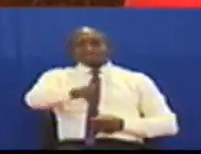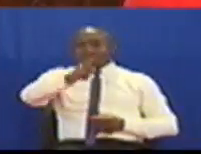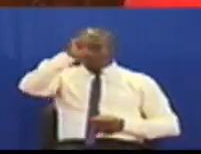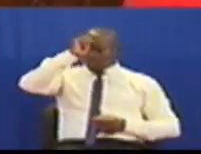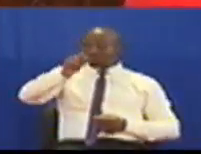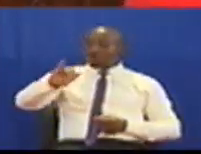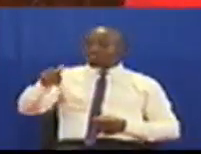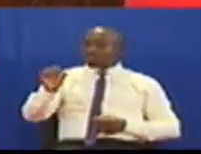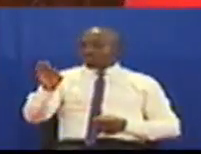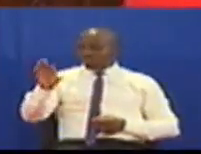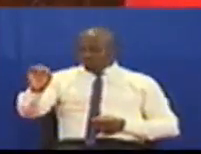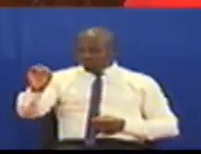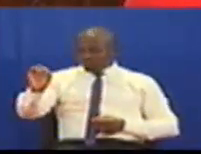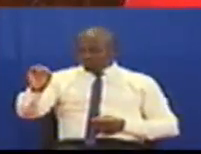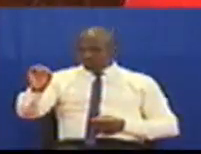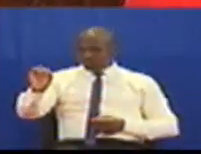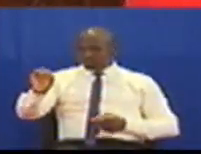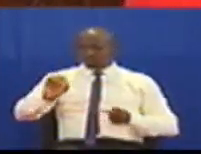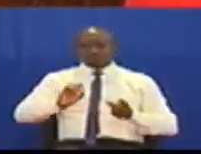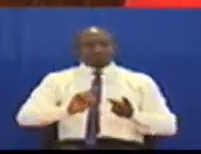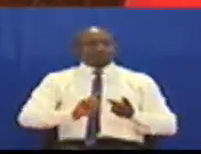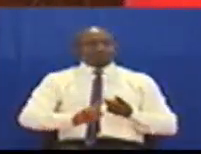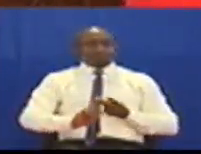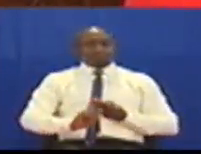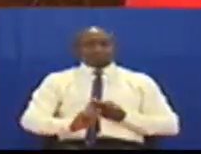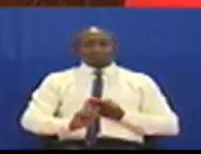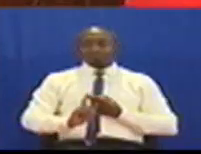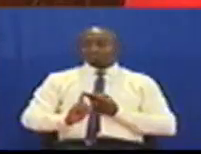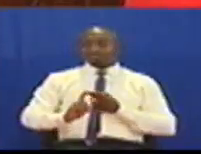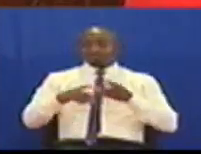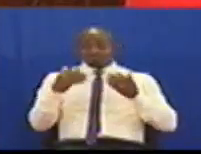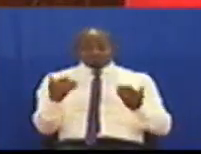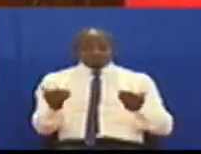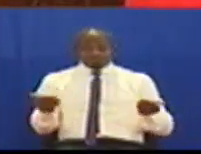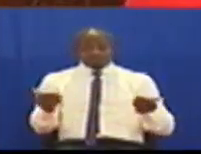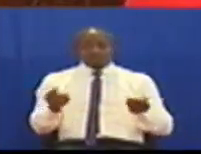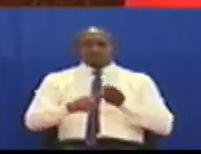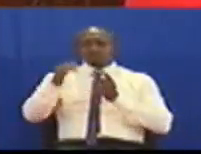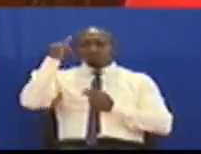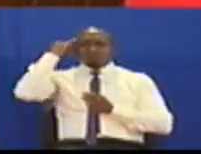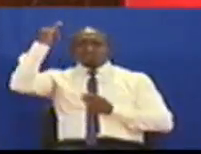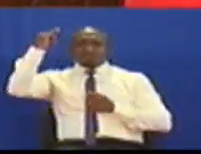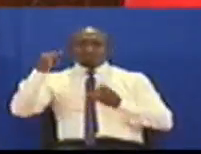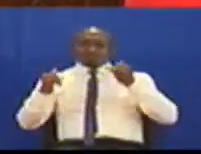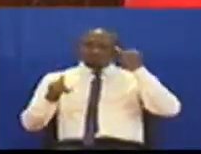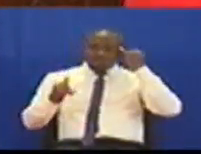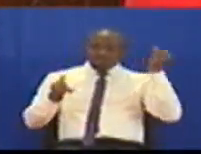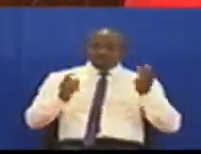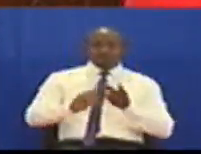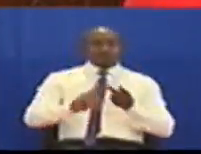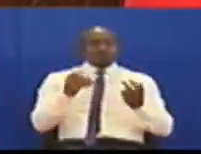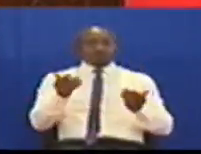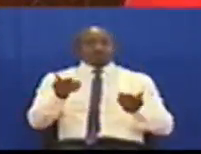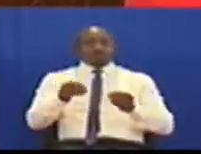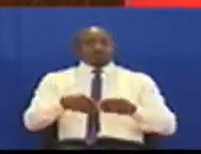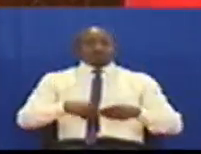mheshimiwa Jafo kwamba mara tuna ubunifu ule wa kununua point of sales